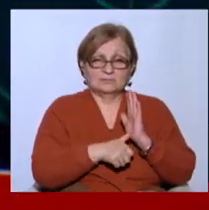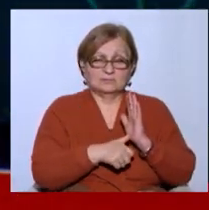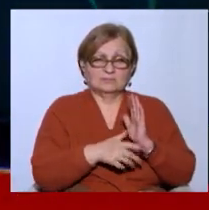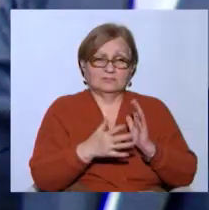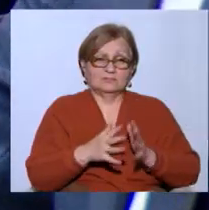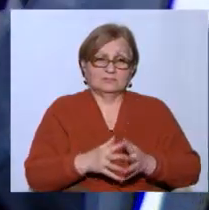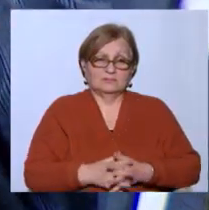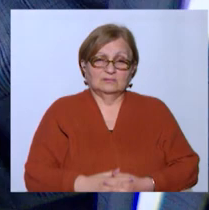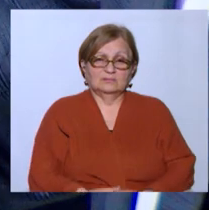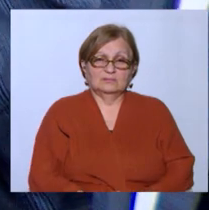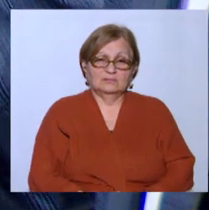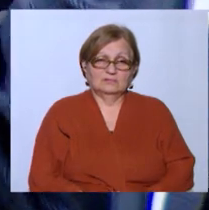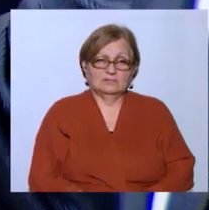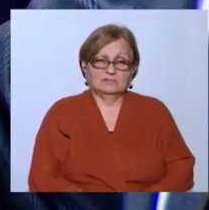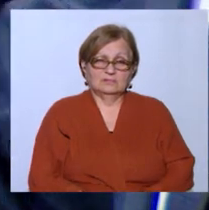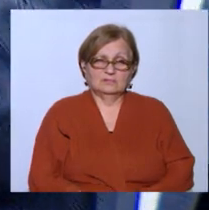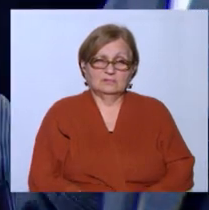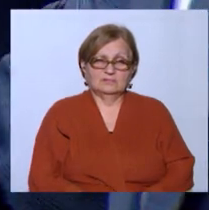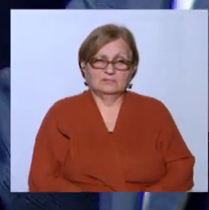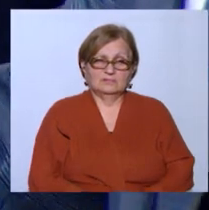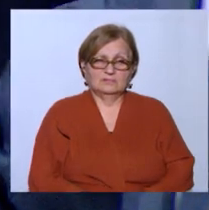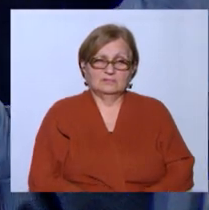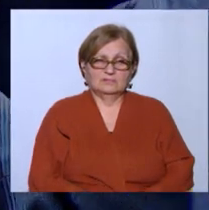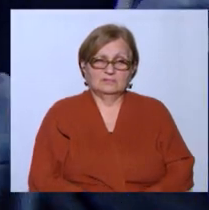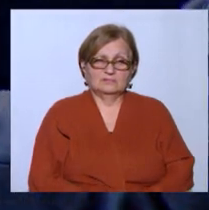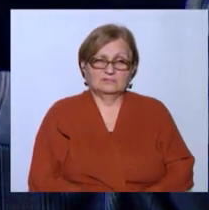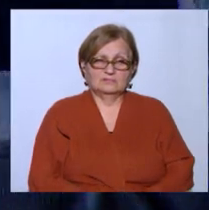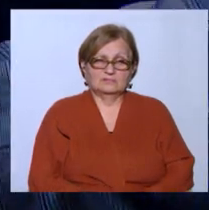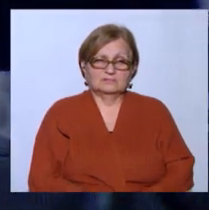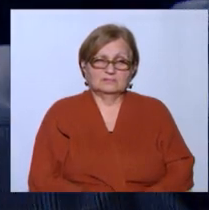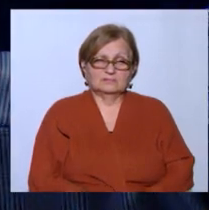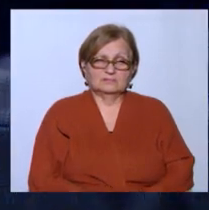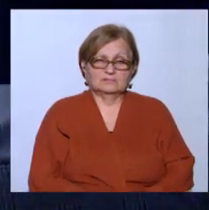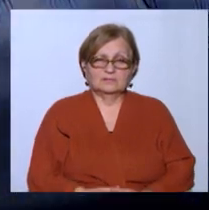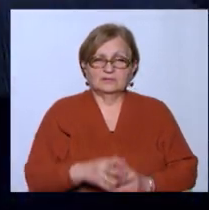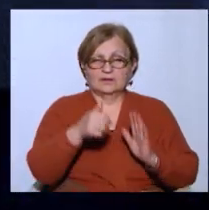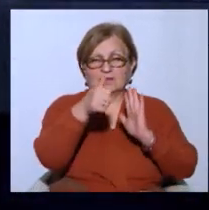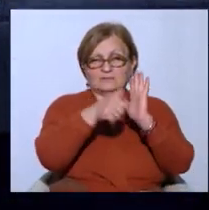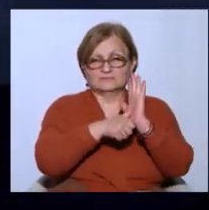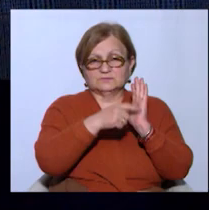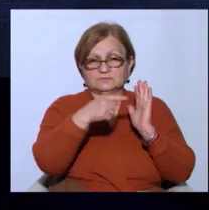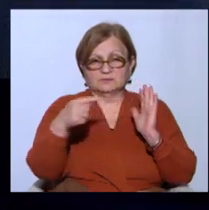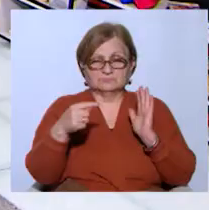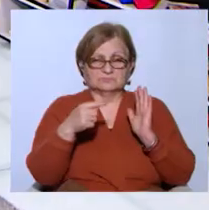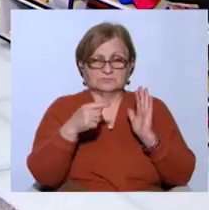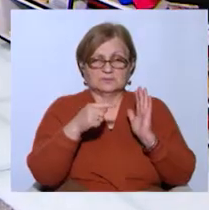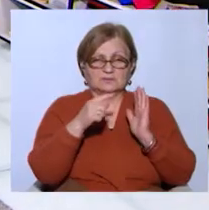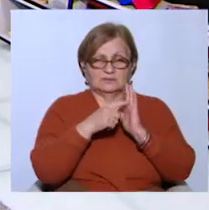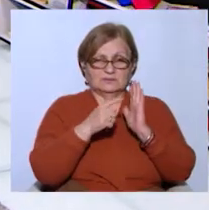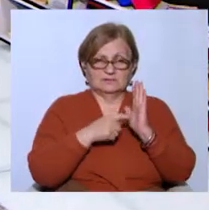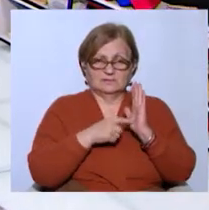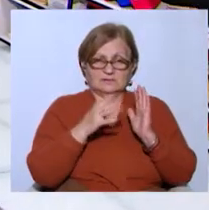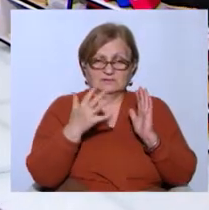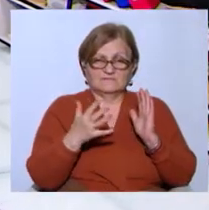ასევე მაგალითად 6-ის ფაქტორიალი რო გავყოთ 5-ის ფაქტორიალზე, გამოვა. ესე იგი ეს არის